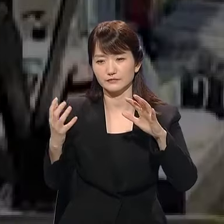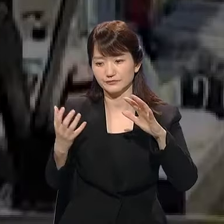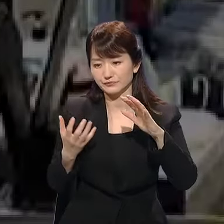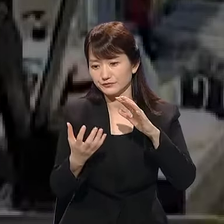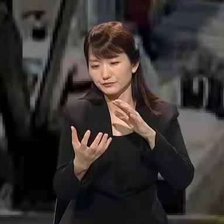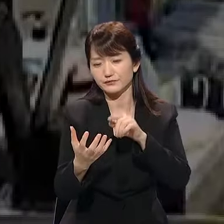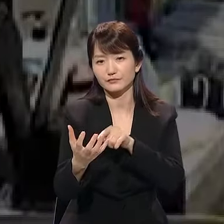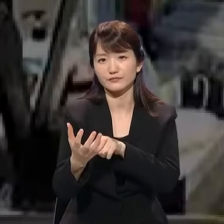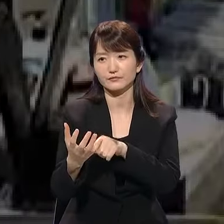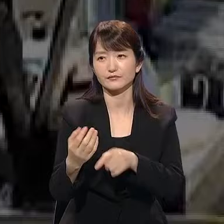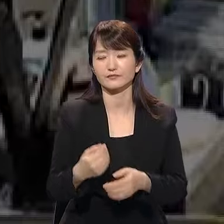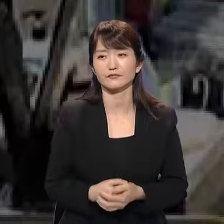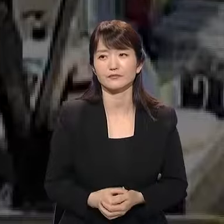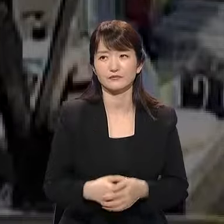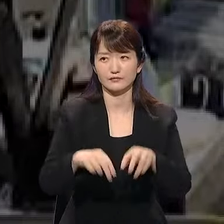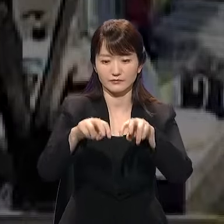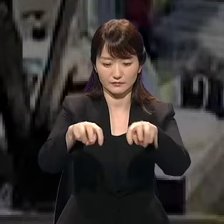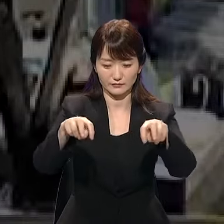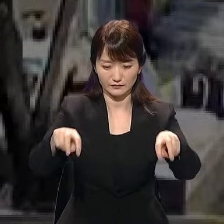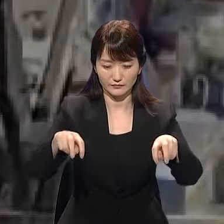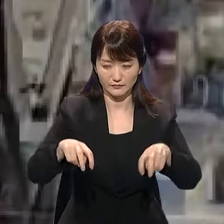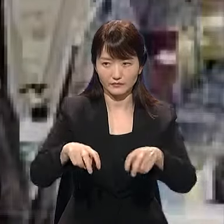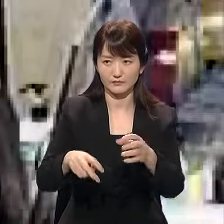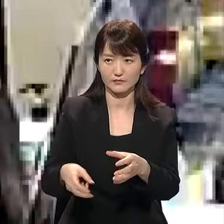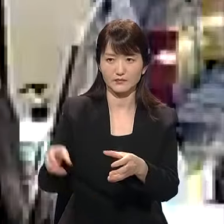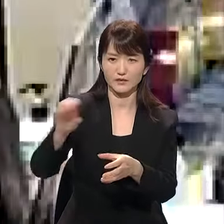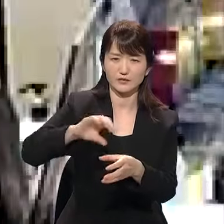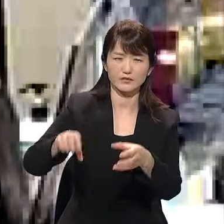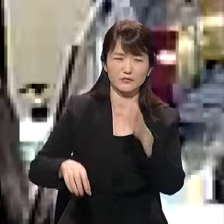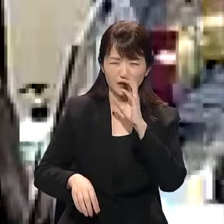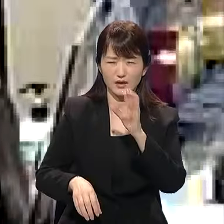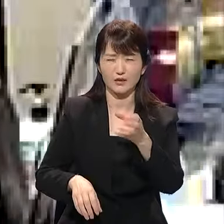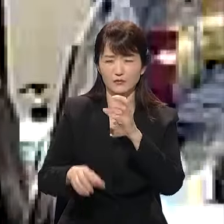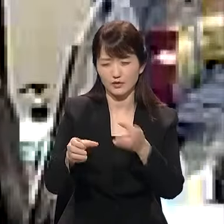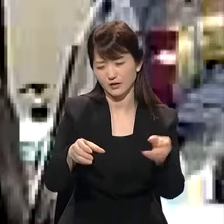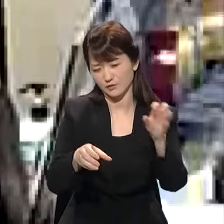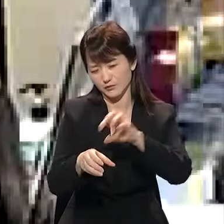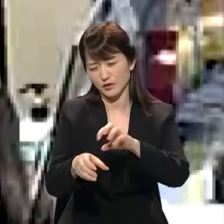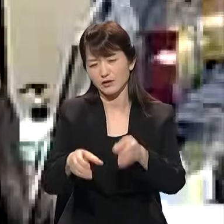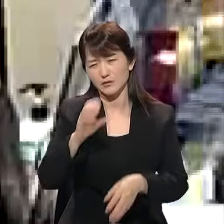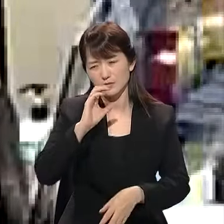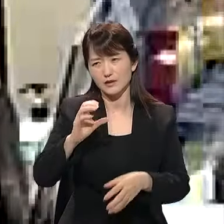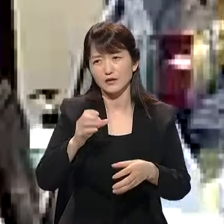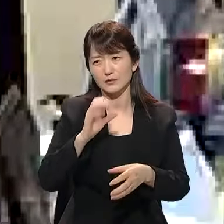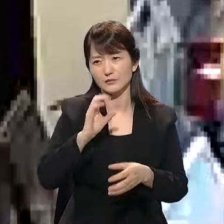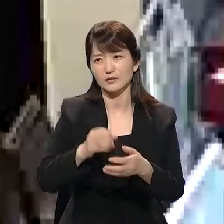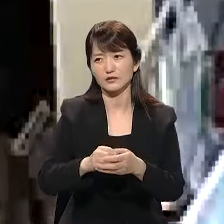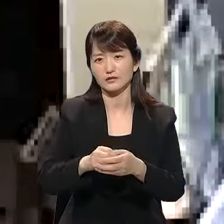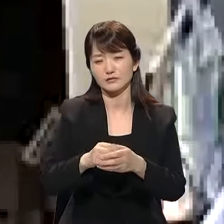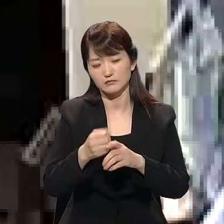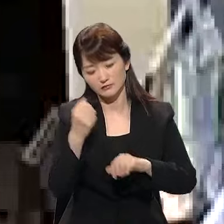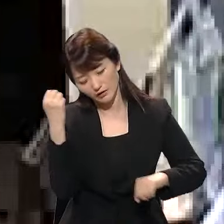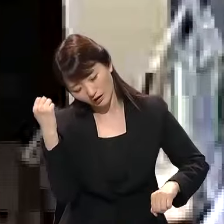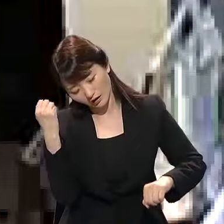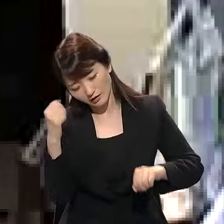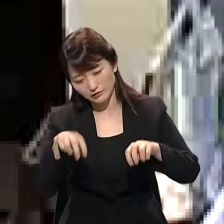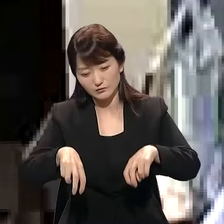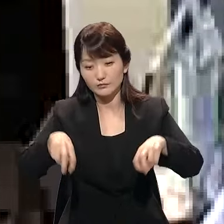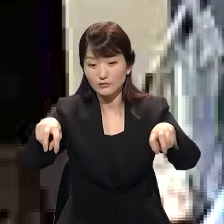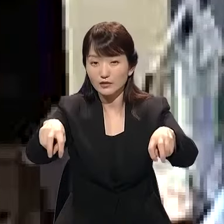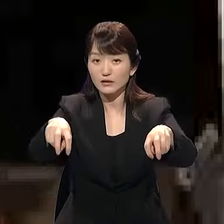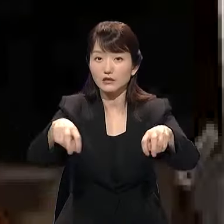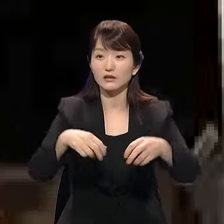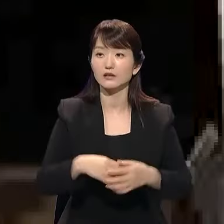들어가죠 자 자리에 앉아서 한참을 부어라 마셔라 마셔라 부어라 자 결국 테이블에 다 뻗어 버렸어 자 한참